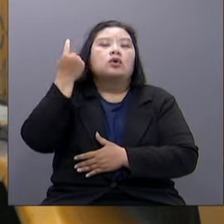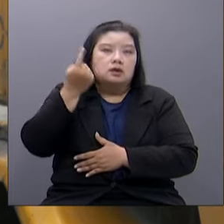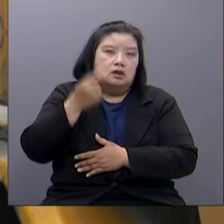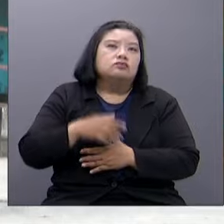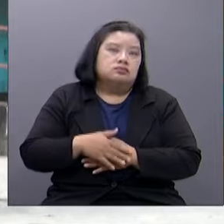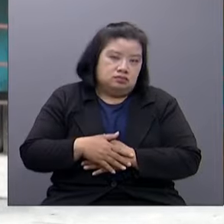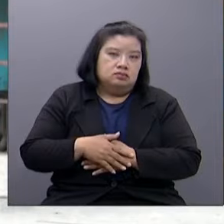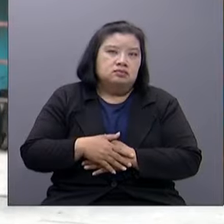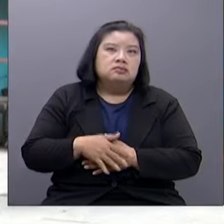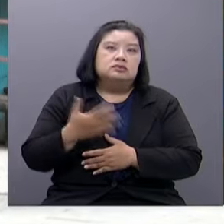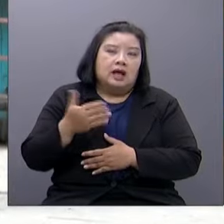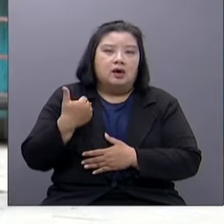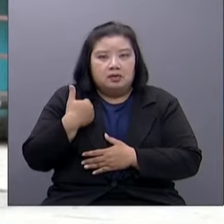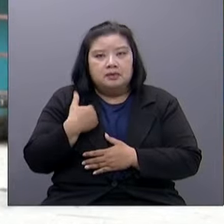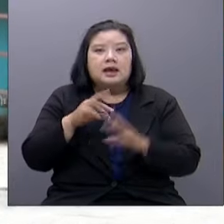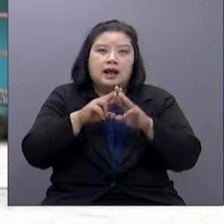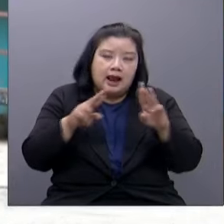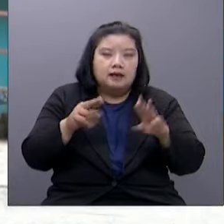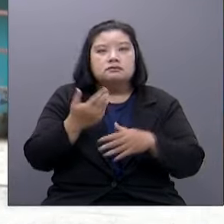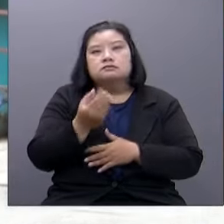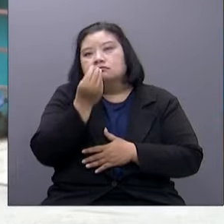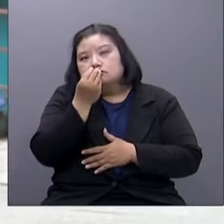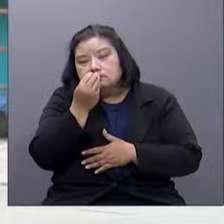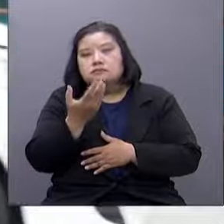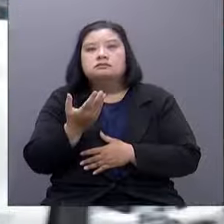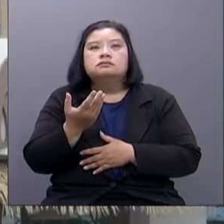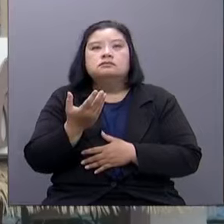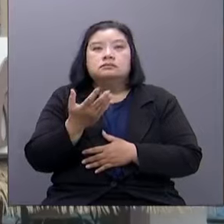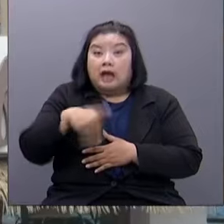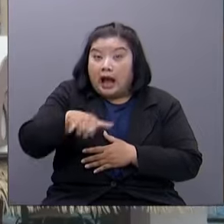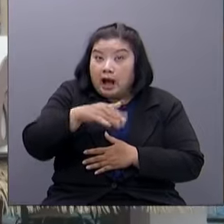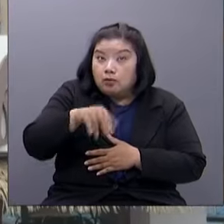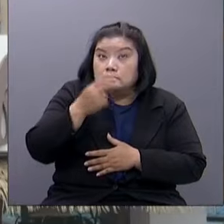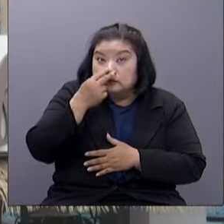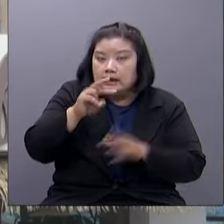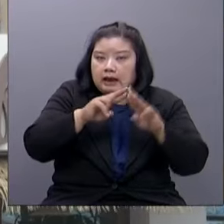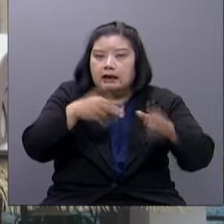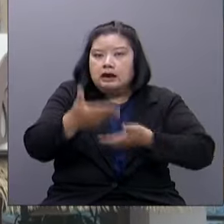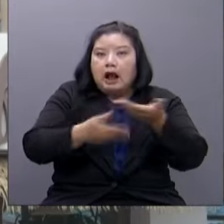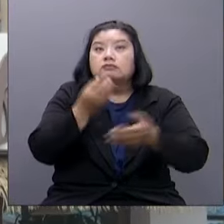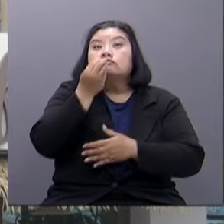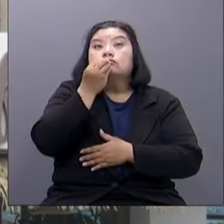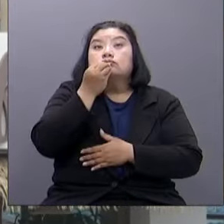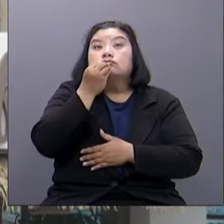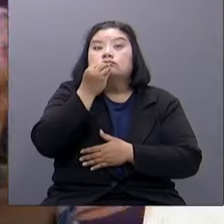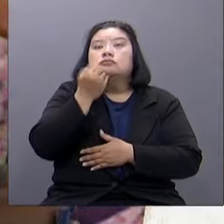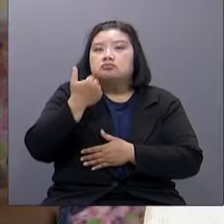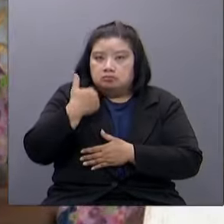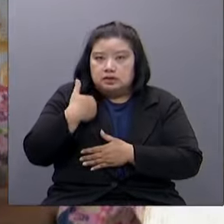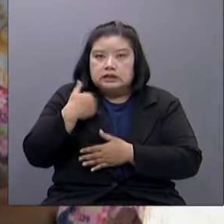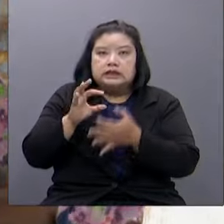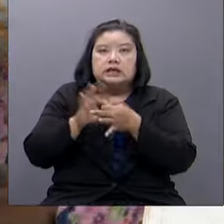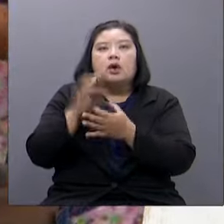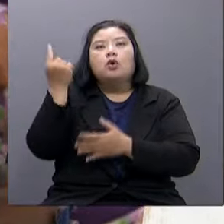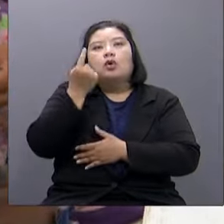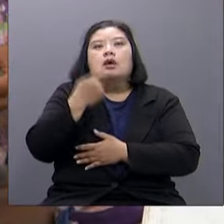รื่องของธุรกิจร้านอาหารเนี่ยมันจะเป็นธุรกิจที่อยู่ในระบบของกิจกรรมการท่องเที่ยวด้วยแล้วส่ว